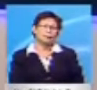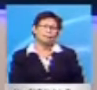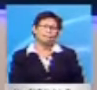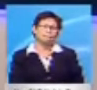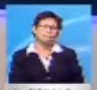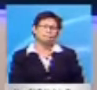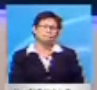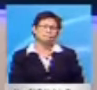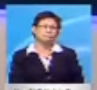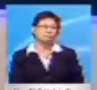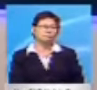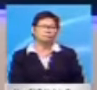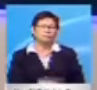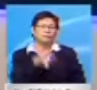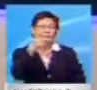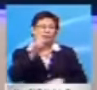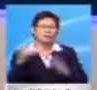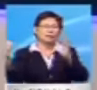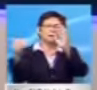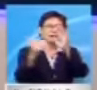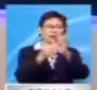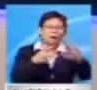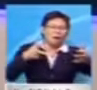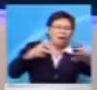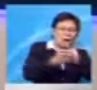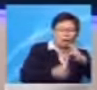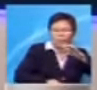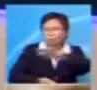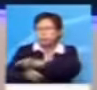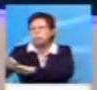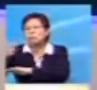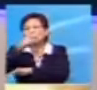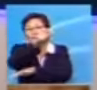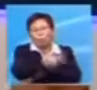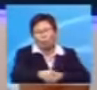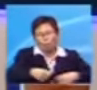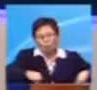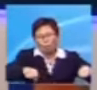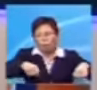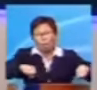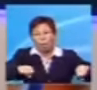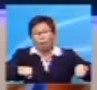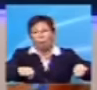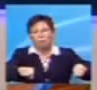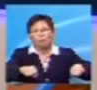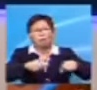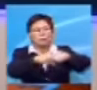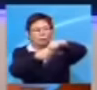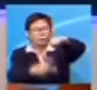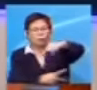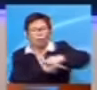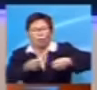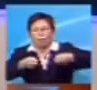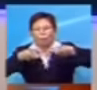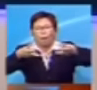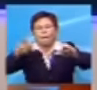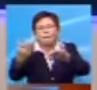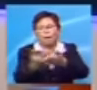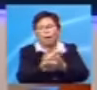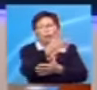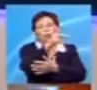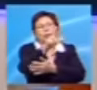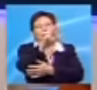kesalahan lagi kes langgar lari terbaharu melibatkan seorang penunggang motosikal di jejambat lebuhraya baru Lembah